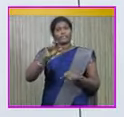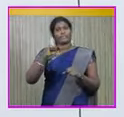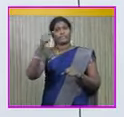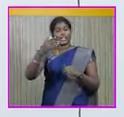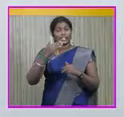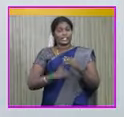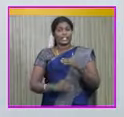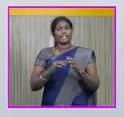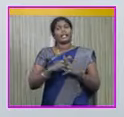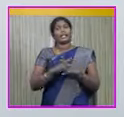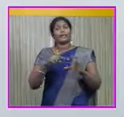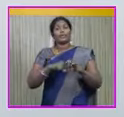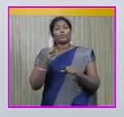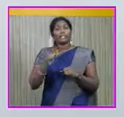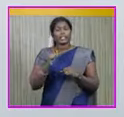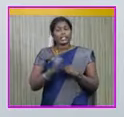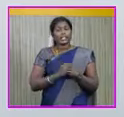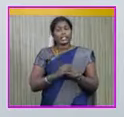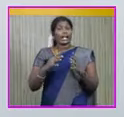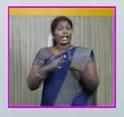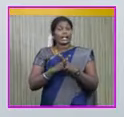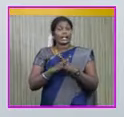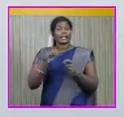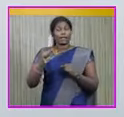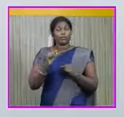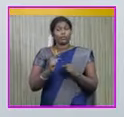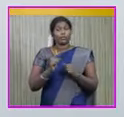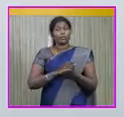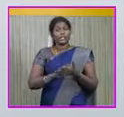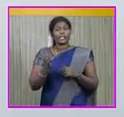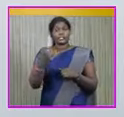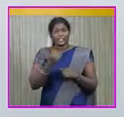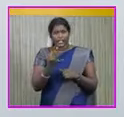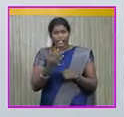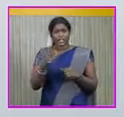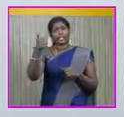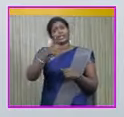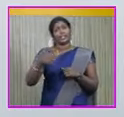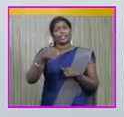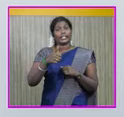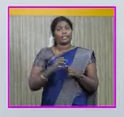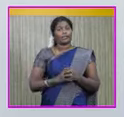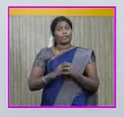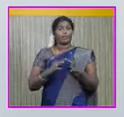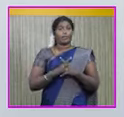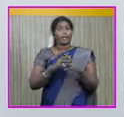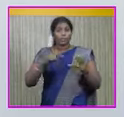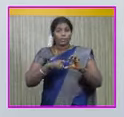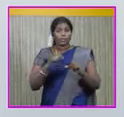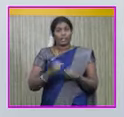WH/WE என்பது WH-இன் நீளம் என்னன்னு பார்ப்போம், 6 அலகுகள். WE அதனுடைய நீளம்